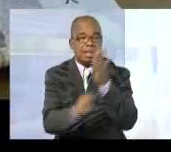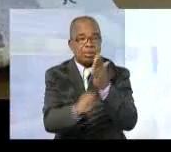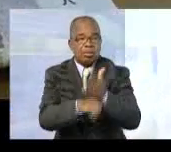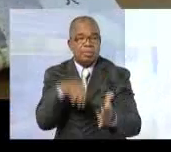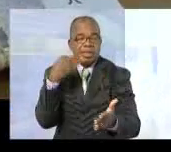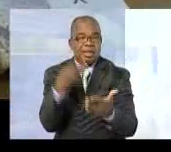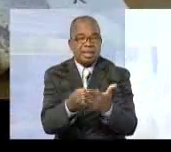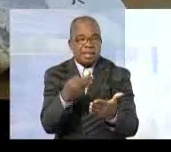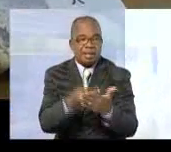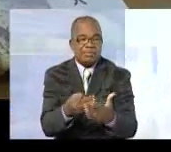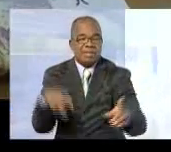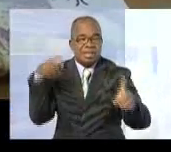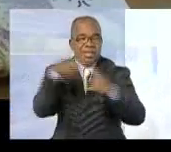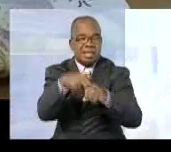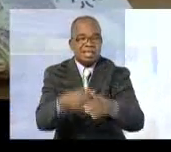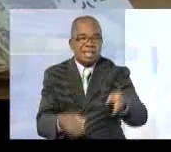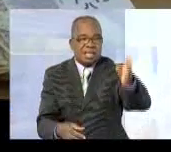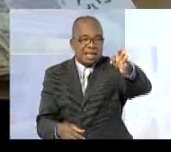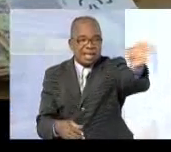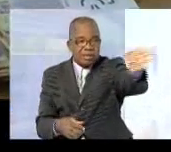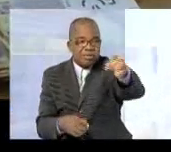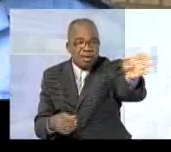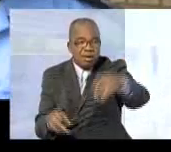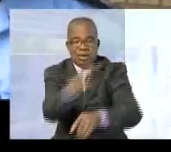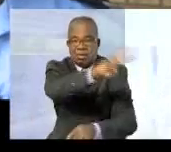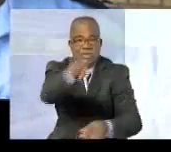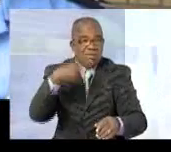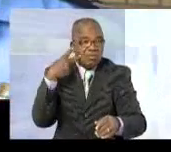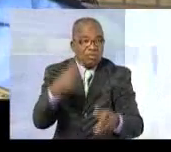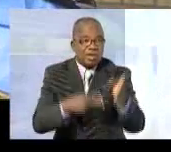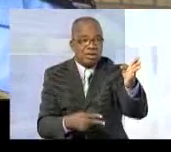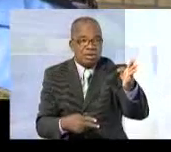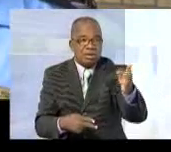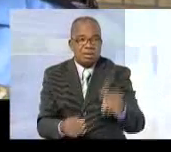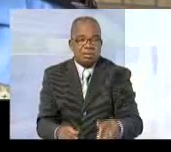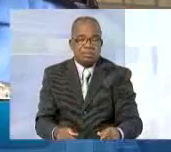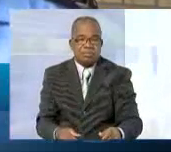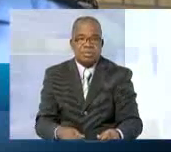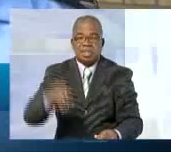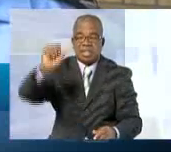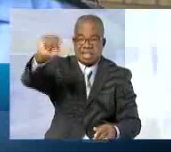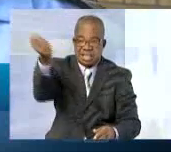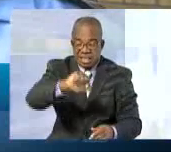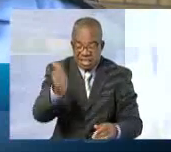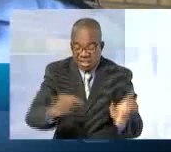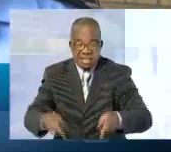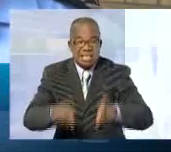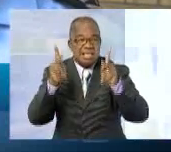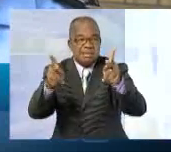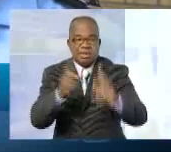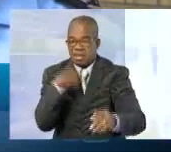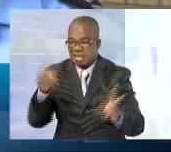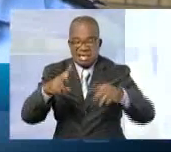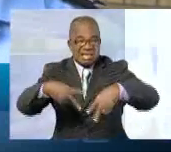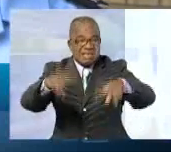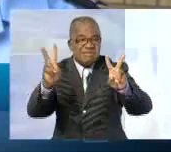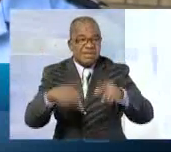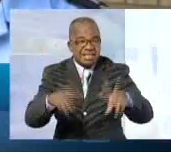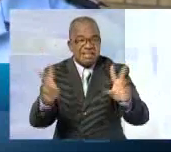francs, 2000 francs, 5000 francs et 10 000 francs. On a interpellé une dizaine de personnes qui s'adonne à ce